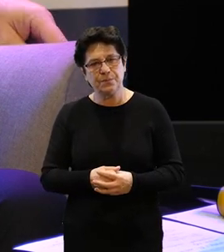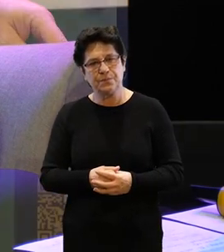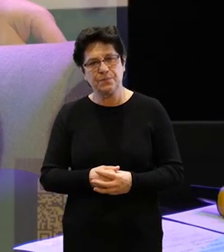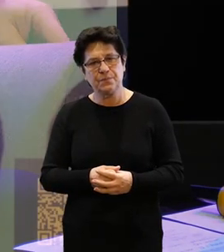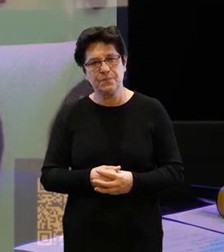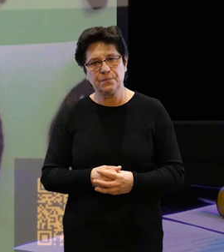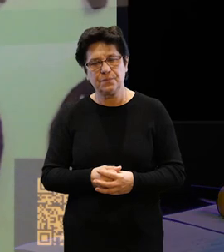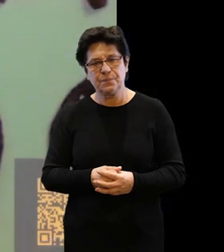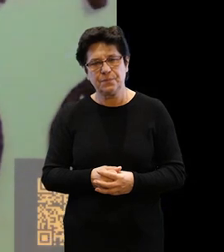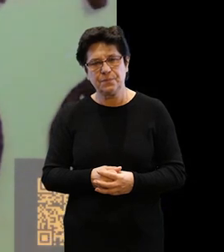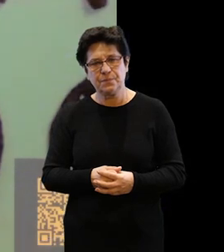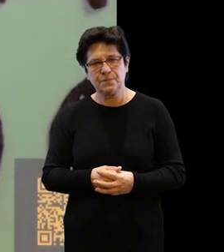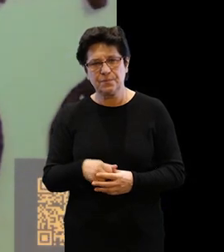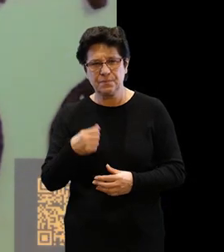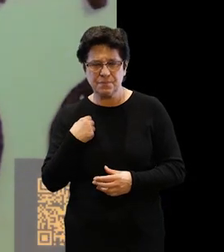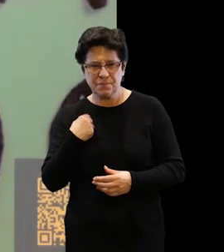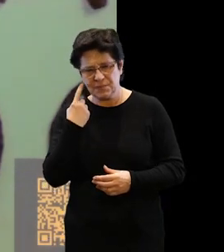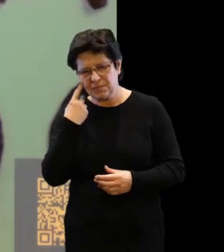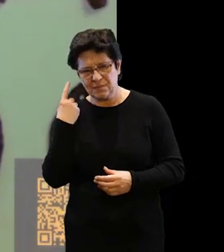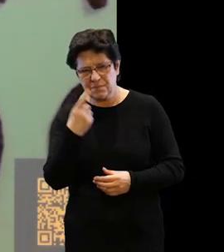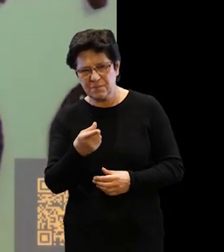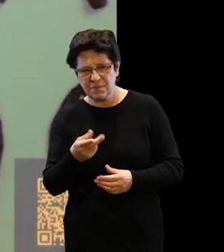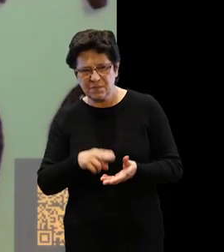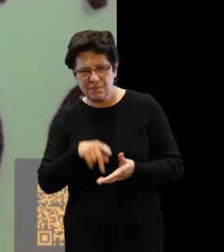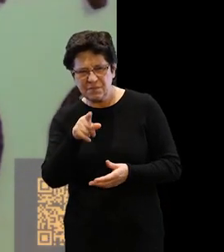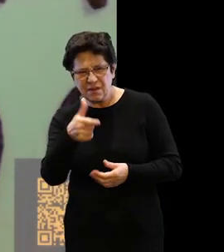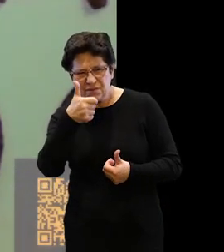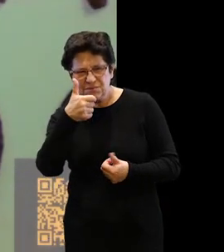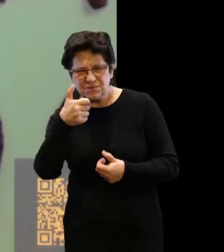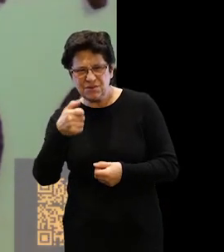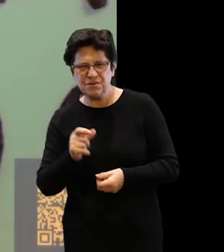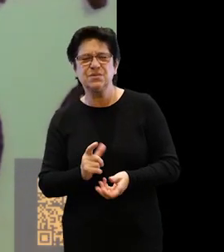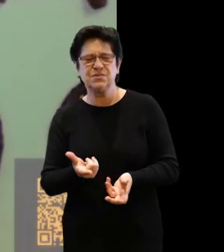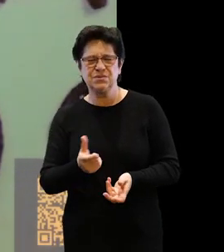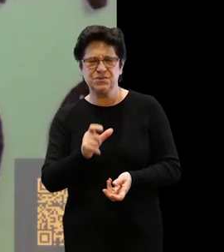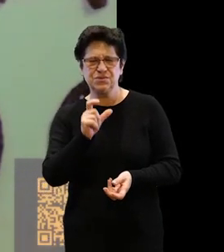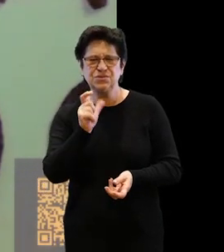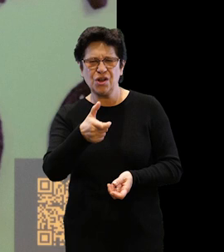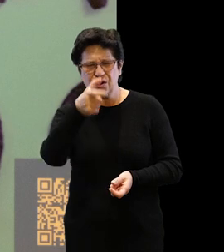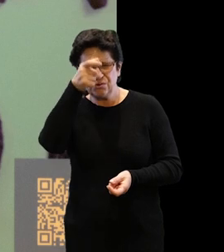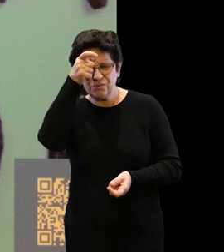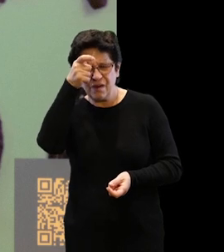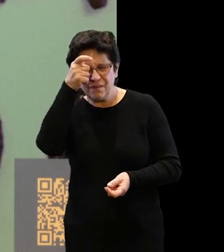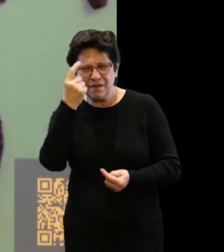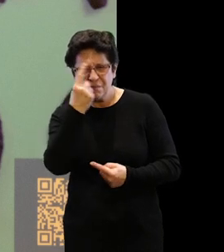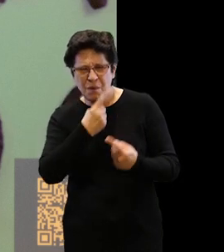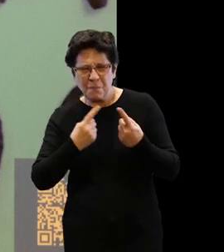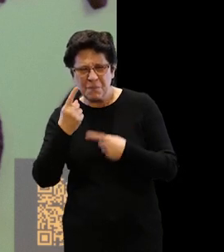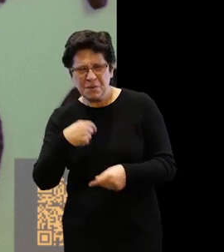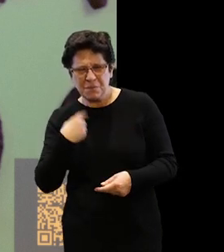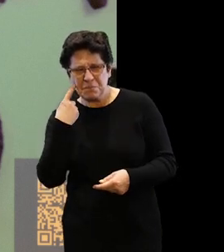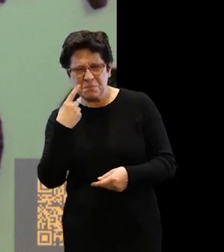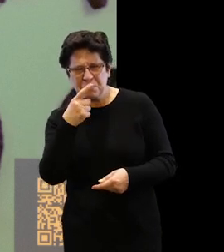zniknęło Tak patrzyłem trochę na to zdjęcie mówię No co człowiek sobie pomyśli jak zobaczy ileś